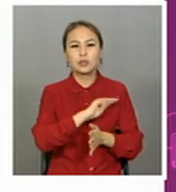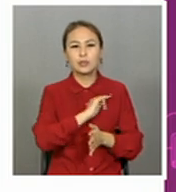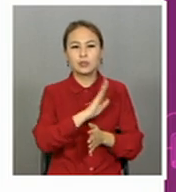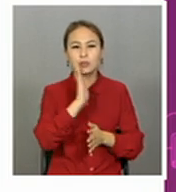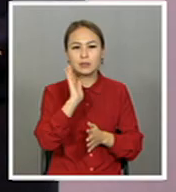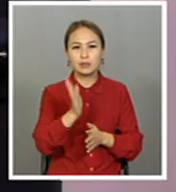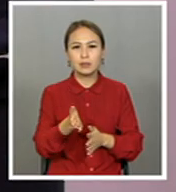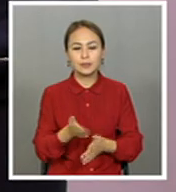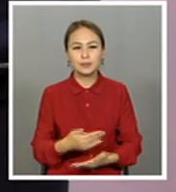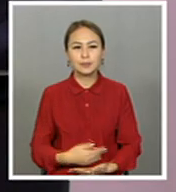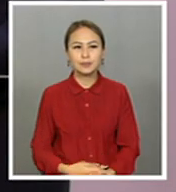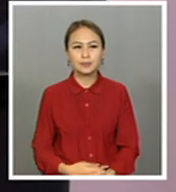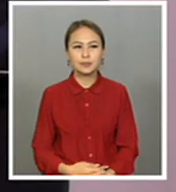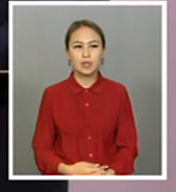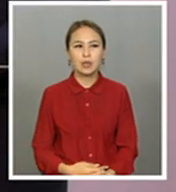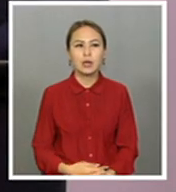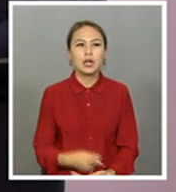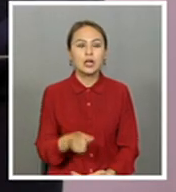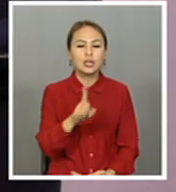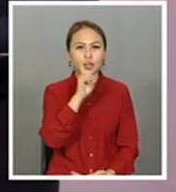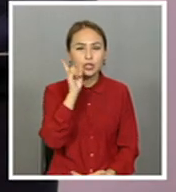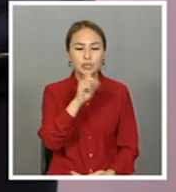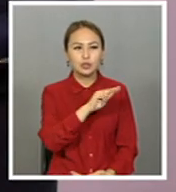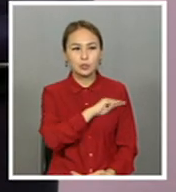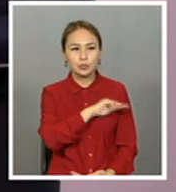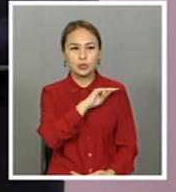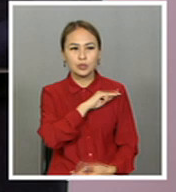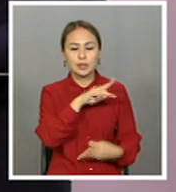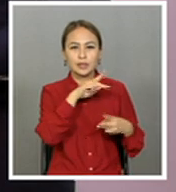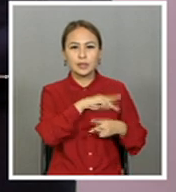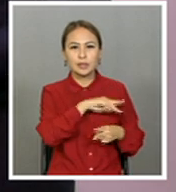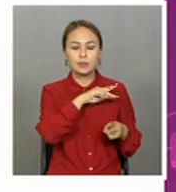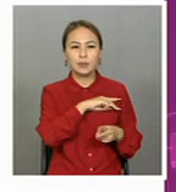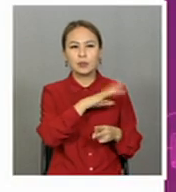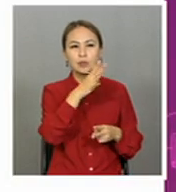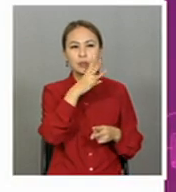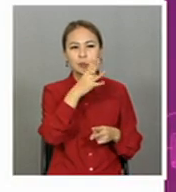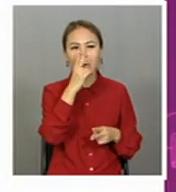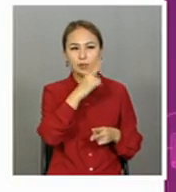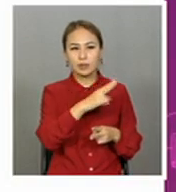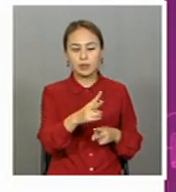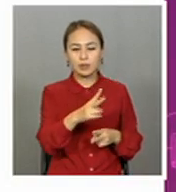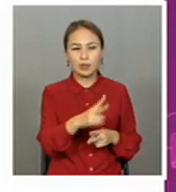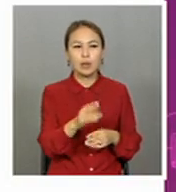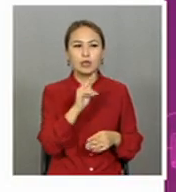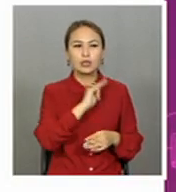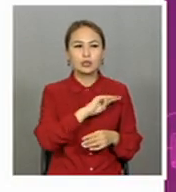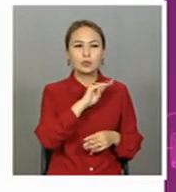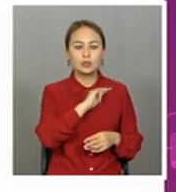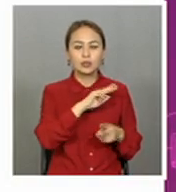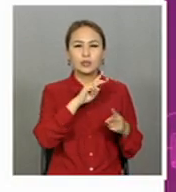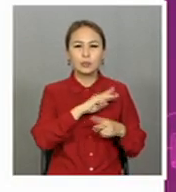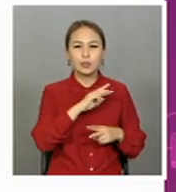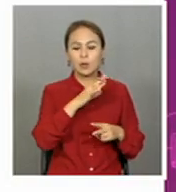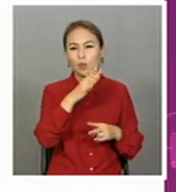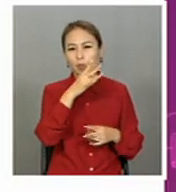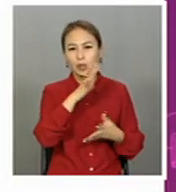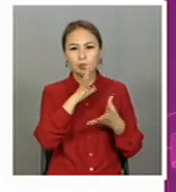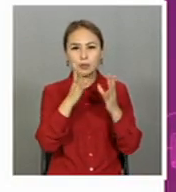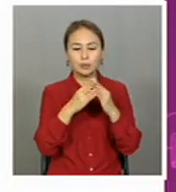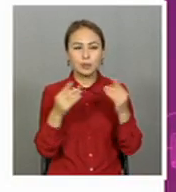екен. Жас жұмысшының еңбек өнімділігін қарастырайық. Жұмысшының еңбек өнімділігі